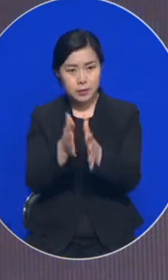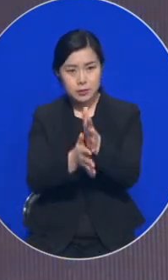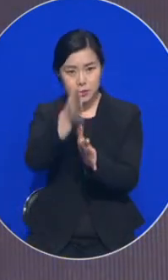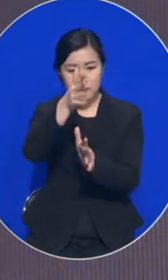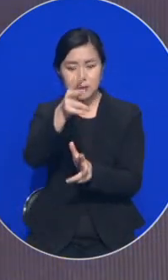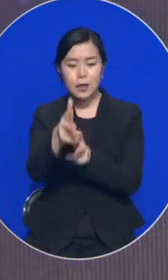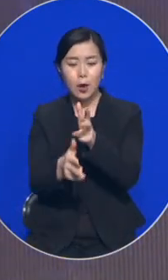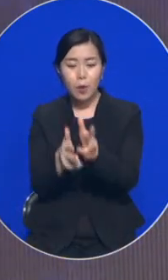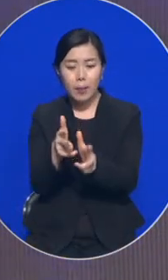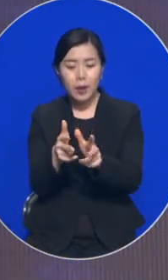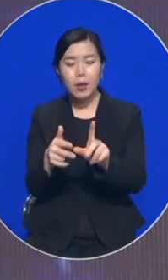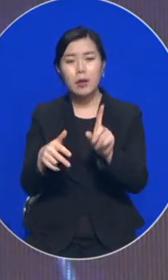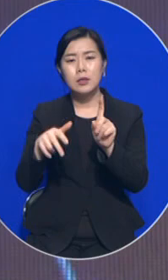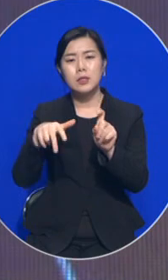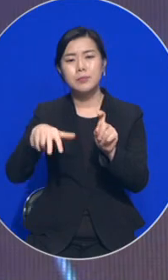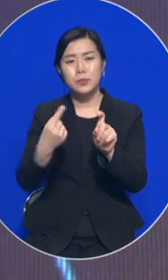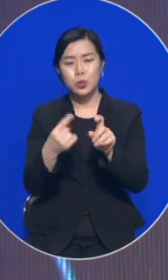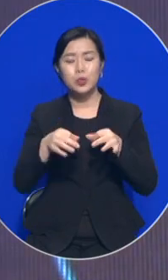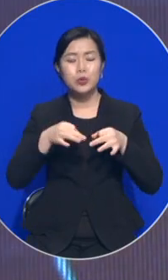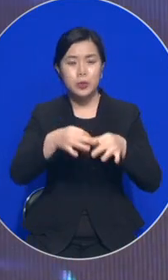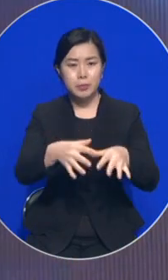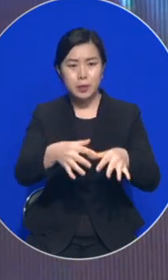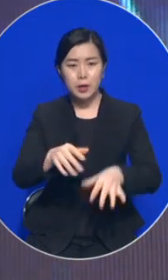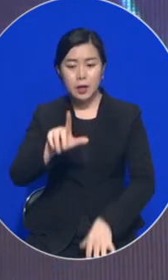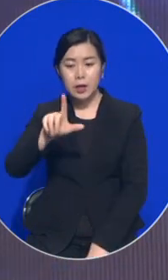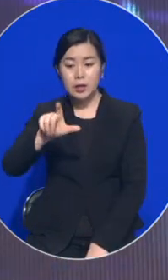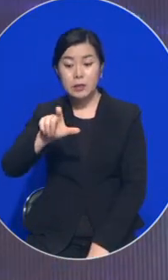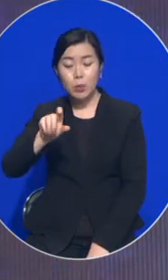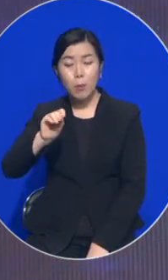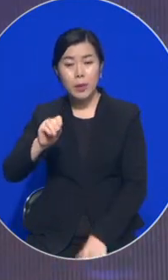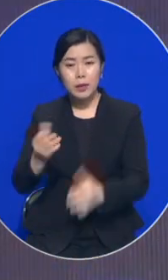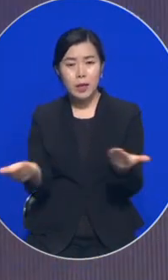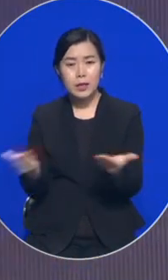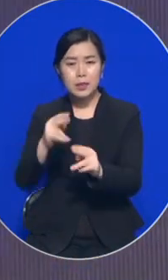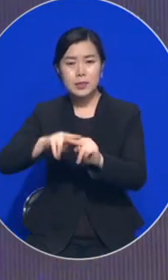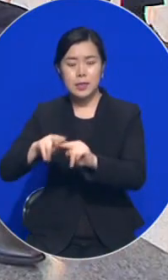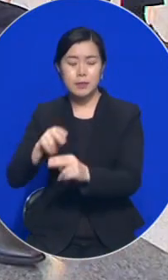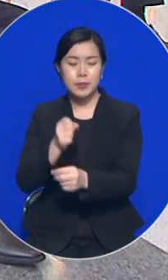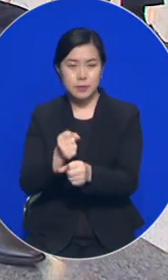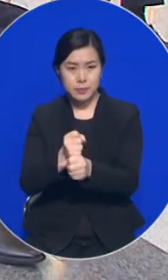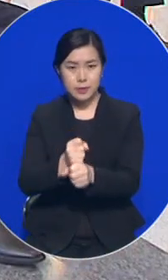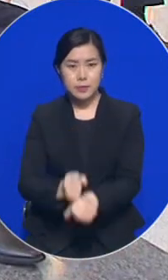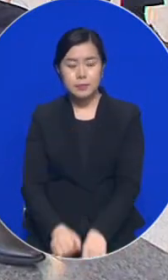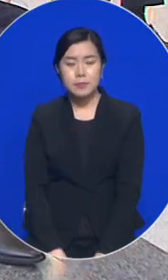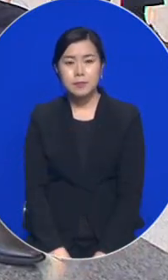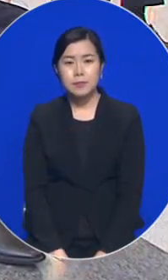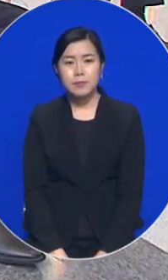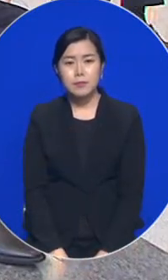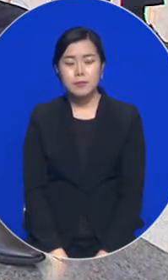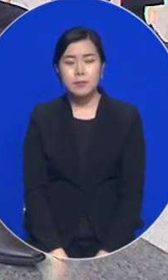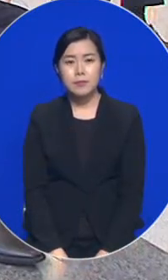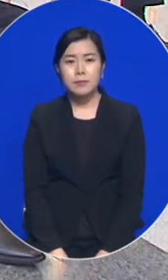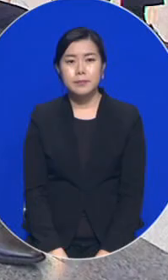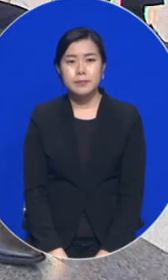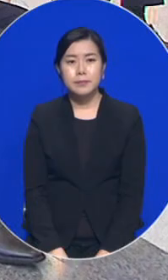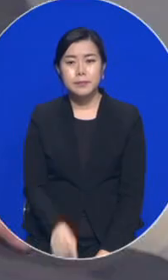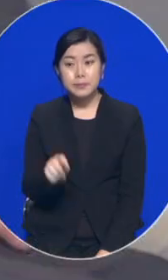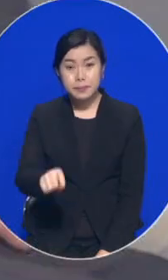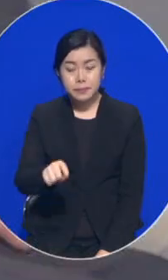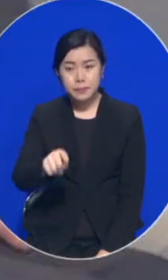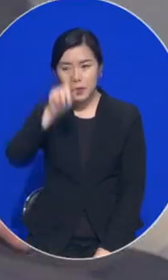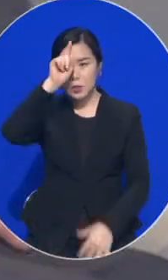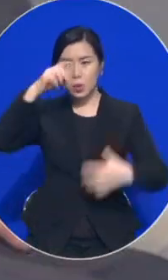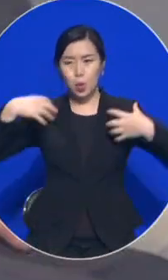10조 원을 투자하고 15만 개 이상의 일자리를 만들겠습니다. 문 대통령은 스마트시티 사업에 대한